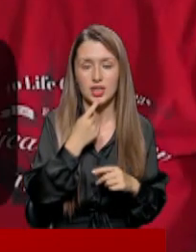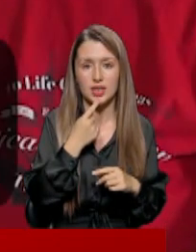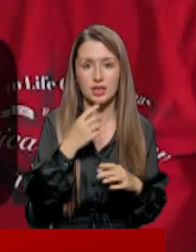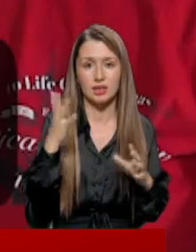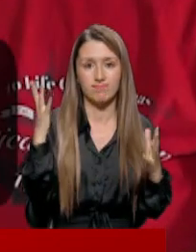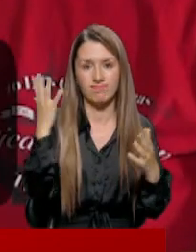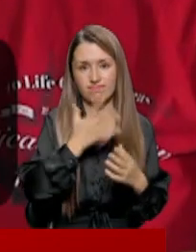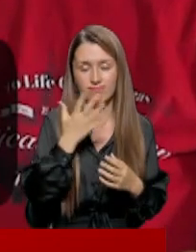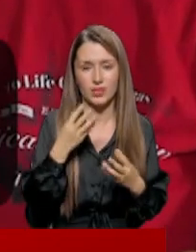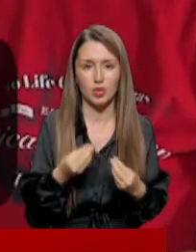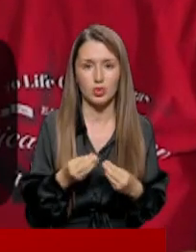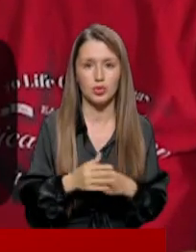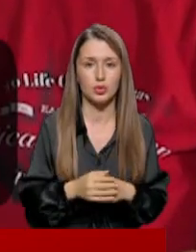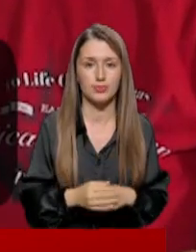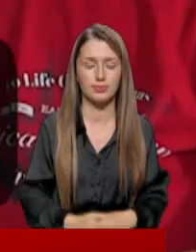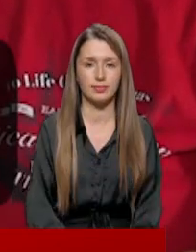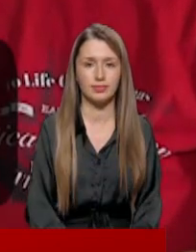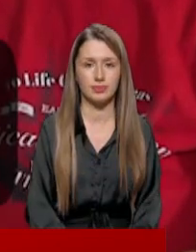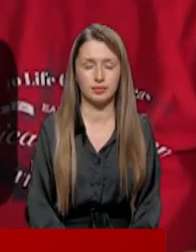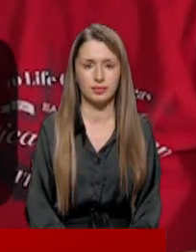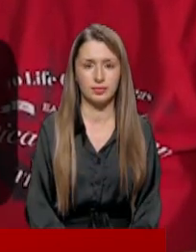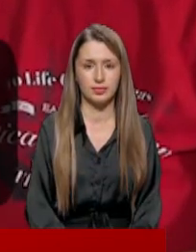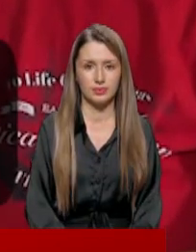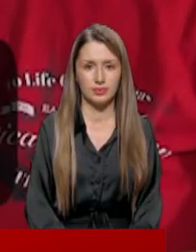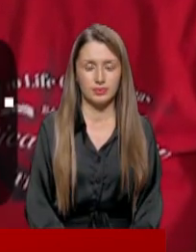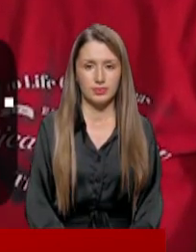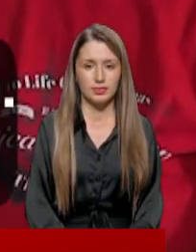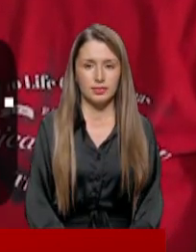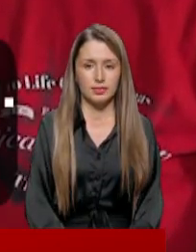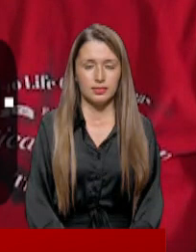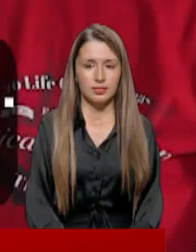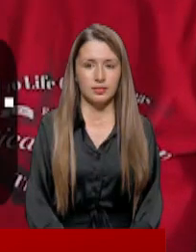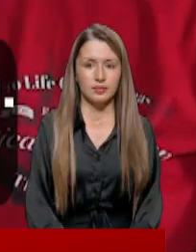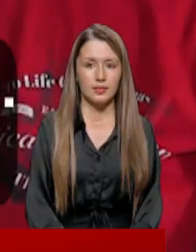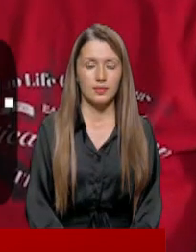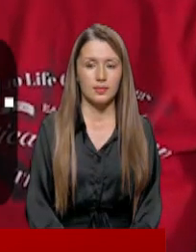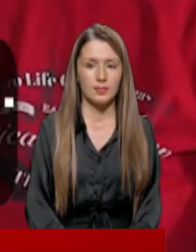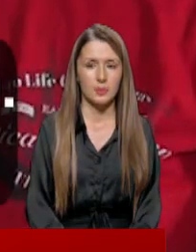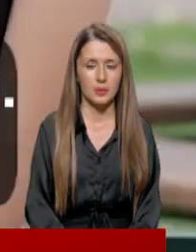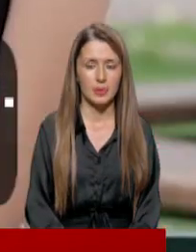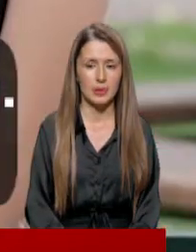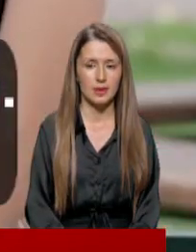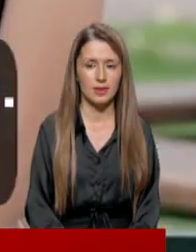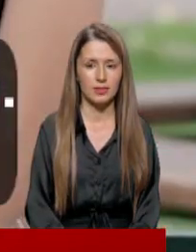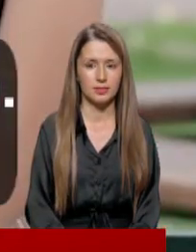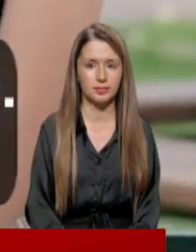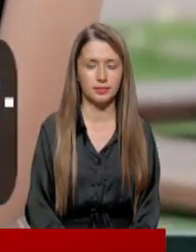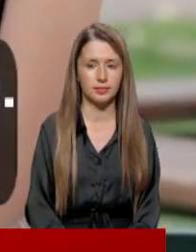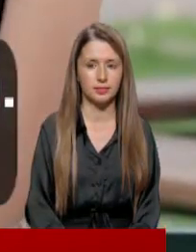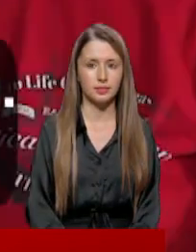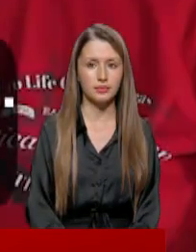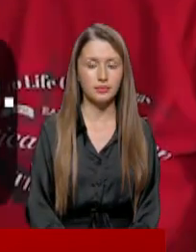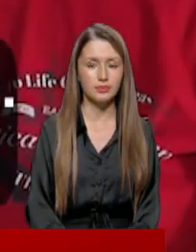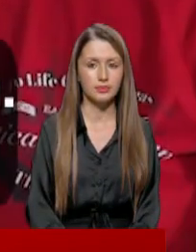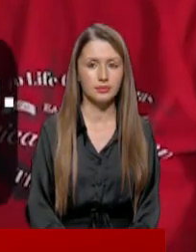karamsarlar. 18 yaşından beri sigortalı bir şekilde çalışıyorum. 22 yaşındayım şu anda. Avrupa'da bir ülkede olsam bir evim, bir arabam olur.